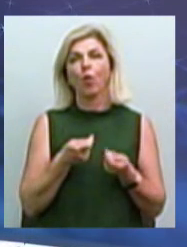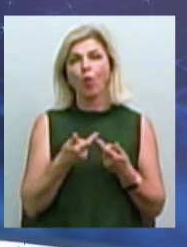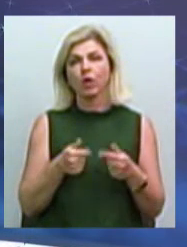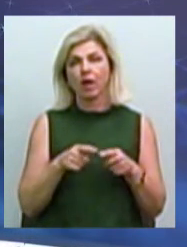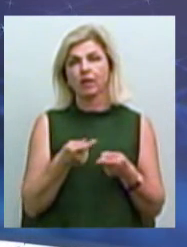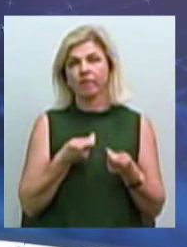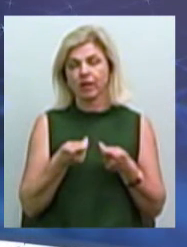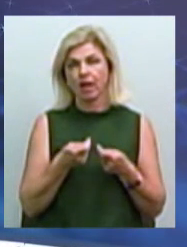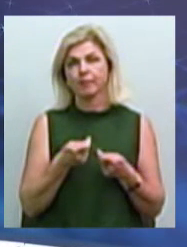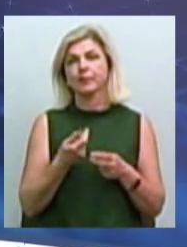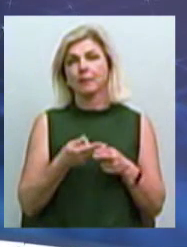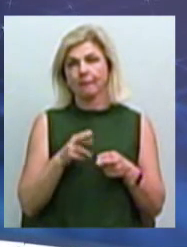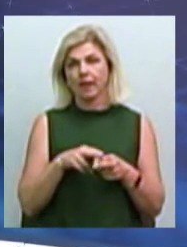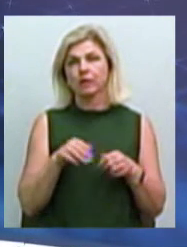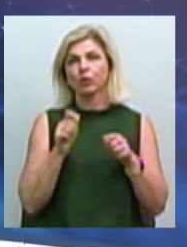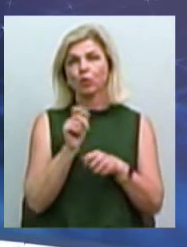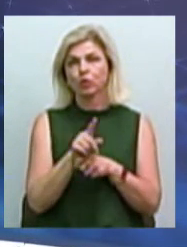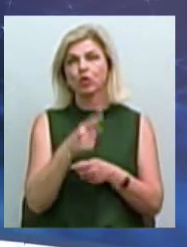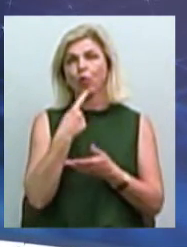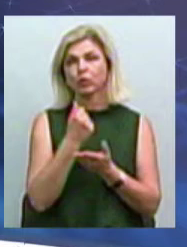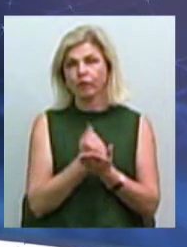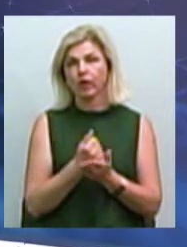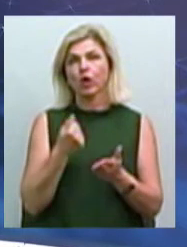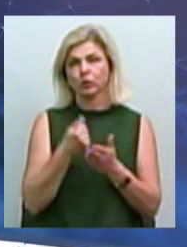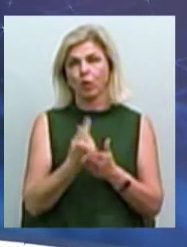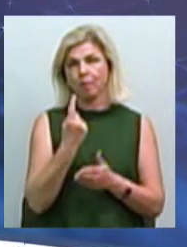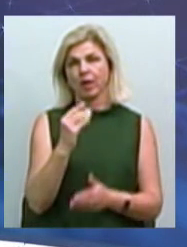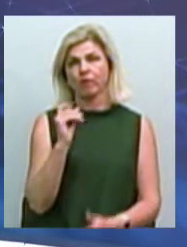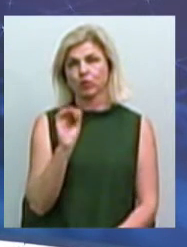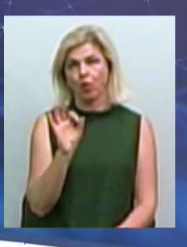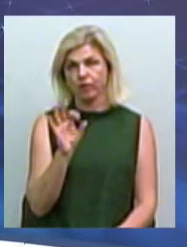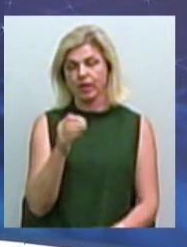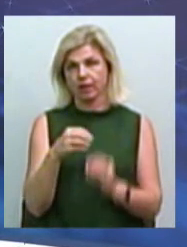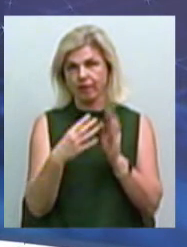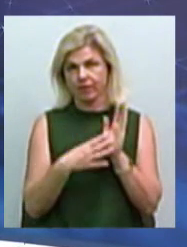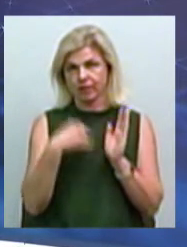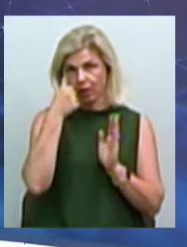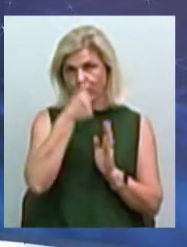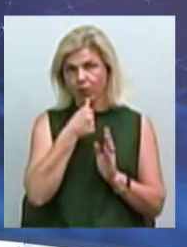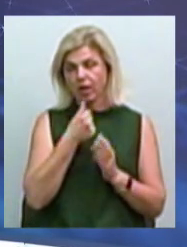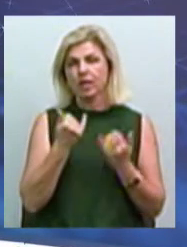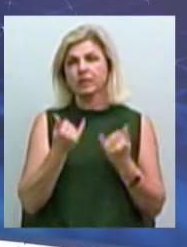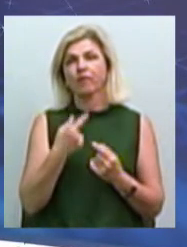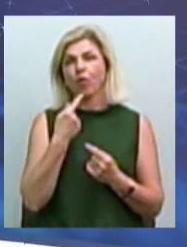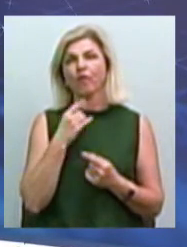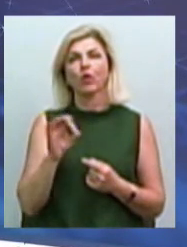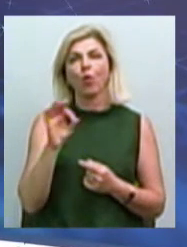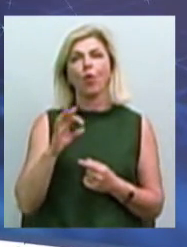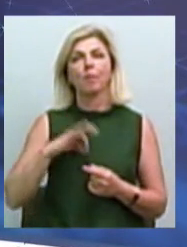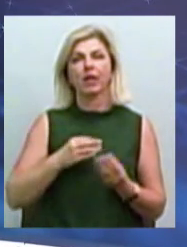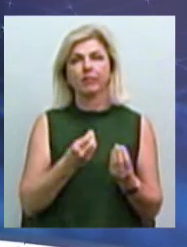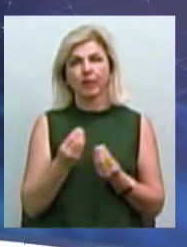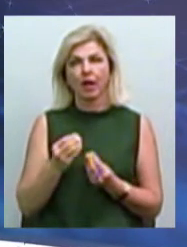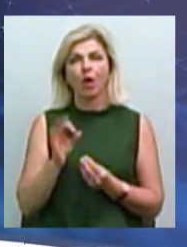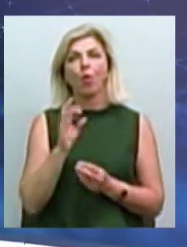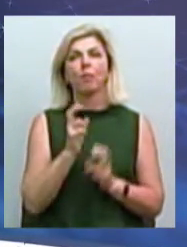доручив ухвалити цей законопроект до 1 жовтня 2019 року. Отже, сьогодні говоримо про підприємства, що не підлягали